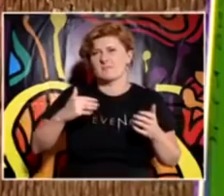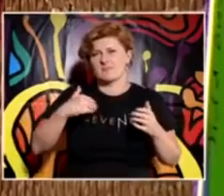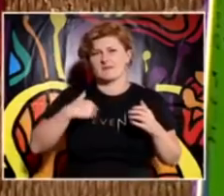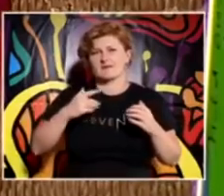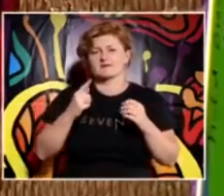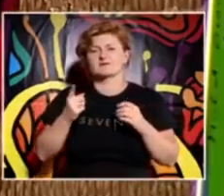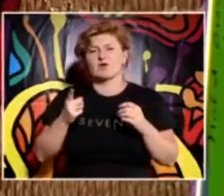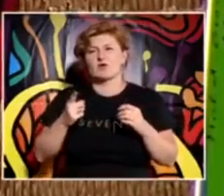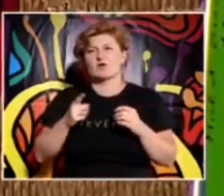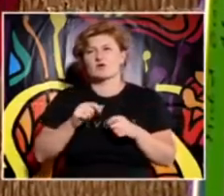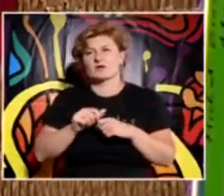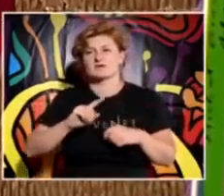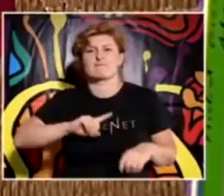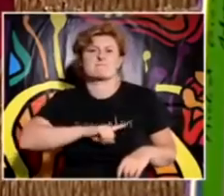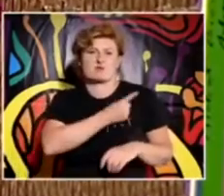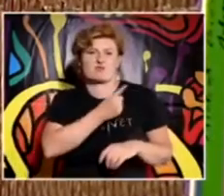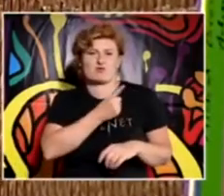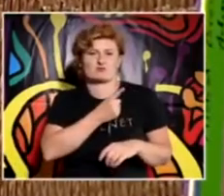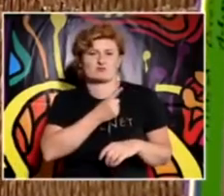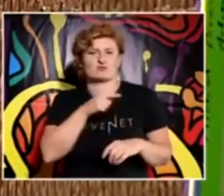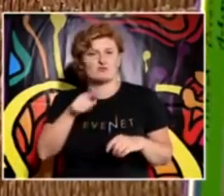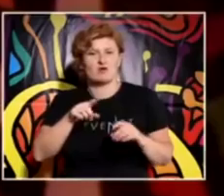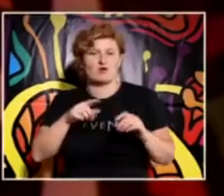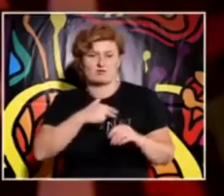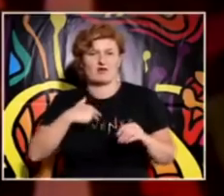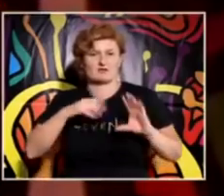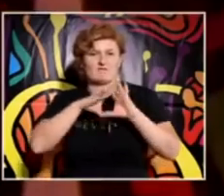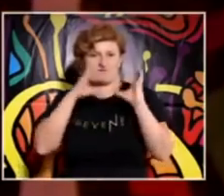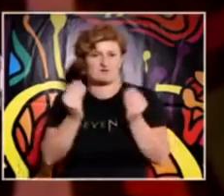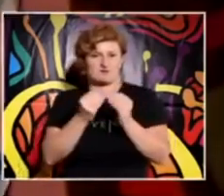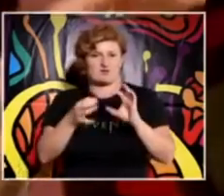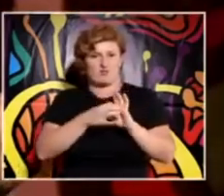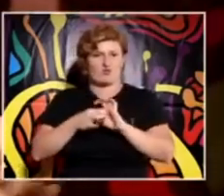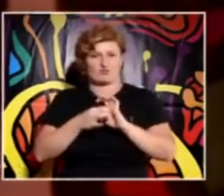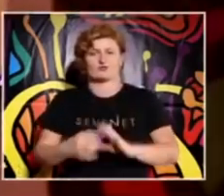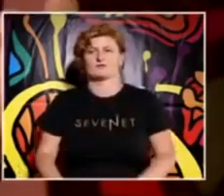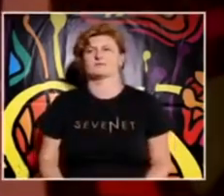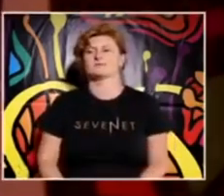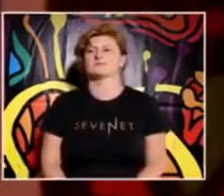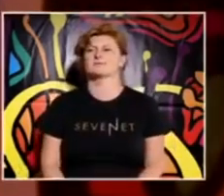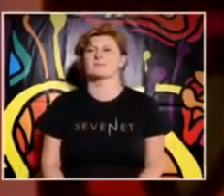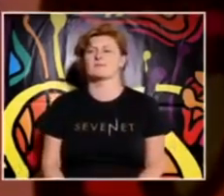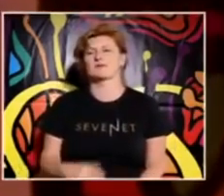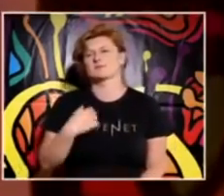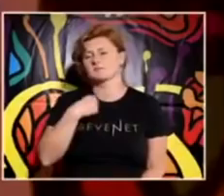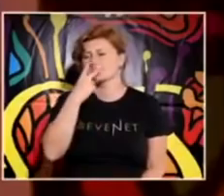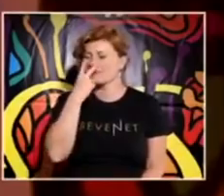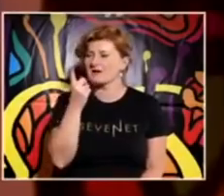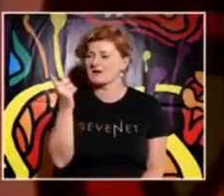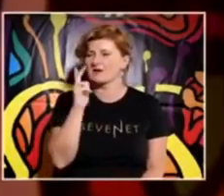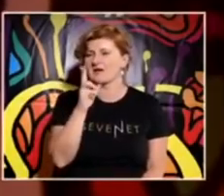miłość, tak na dobrą sprawę, która nas wszystkich łączy. Mm-hmm. Karolina Arek, zastanawiam się z waszej perspektywy, sięgając do waszej